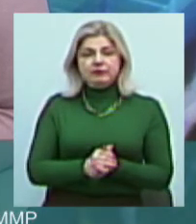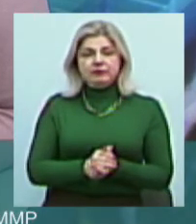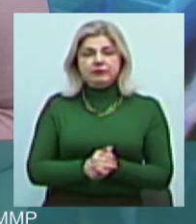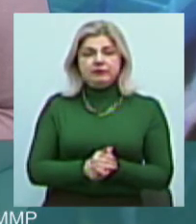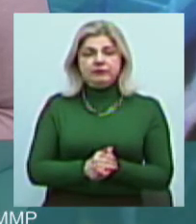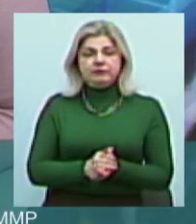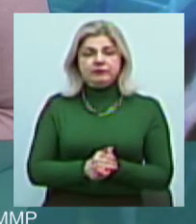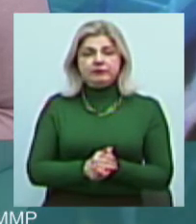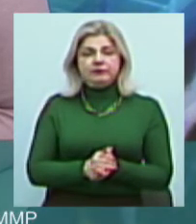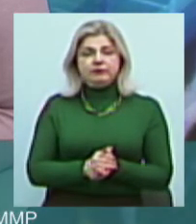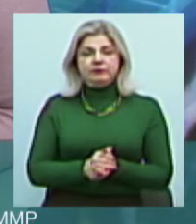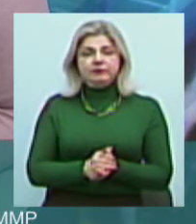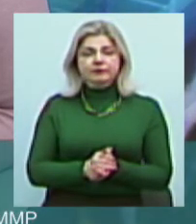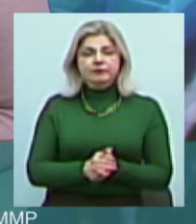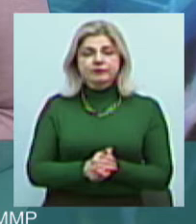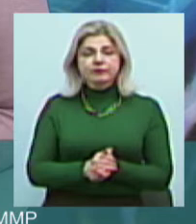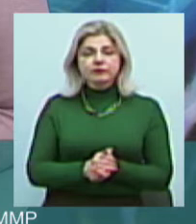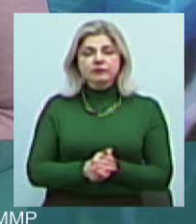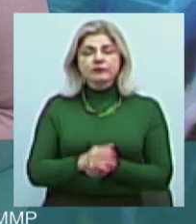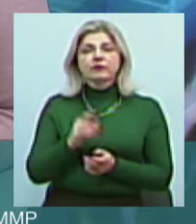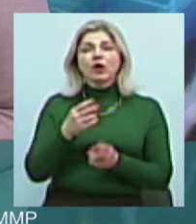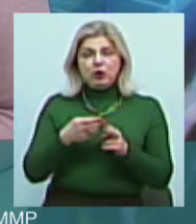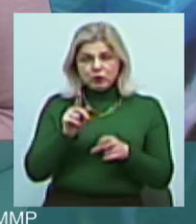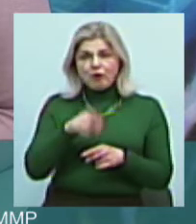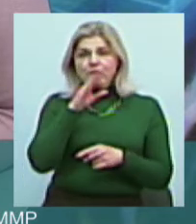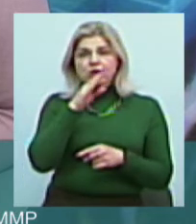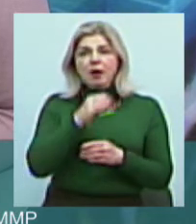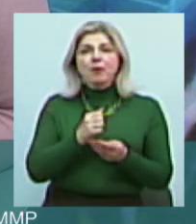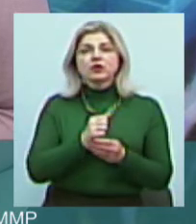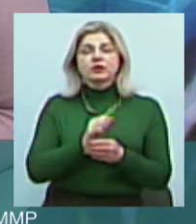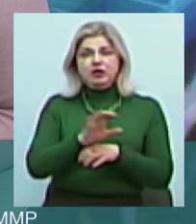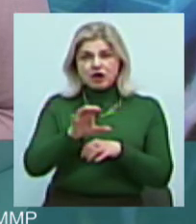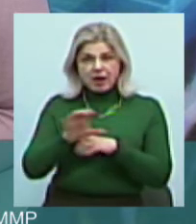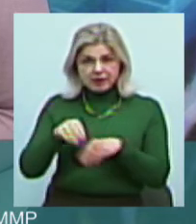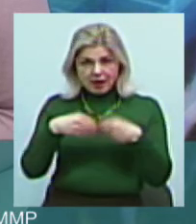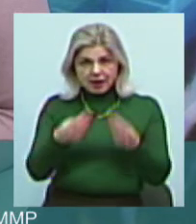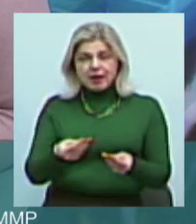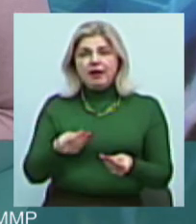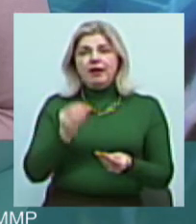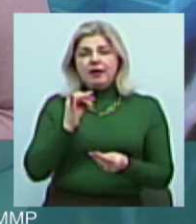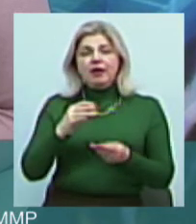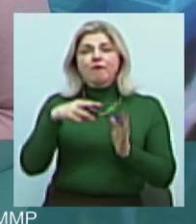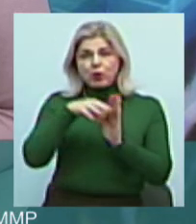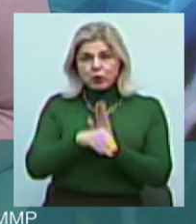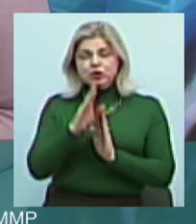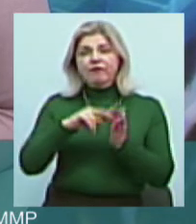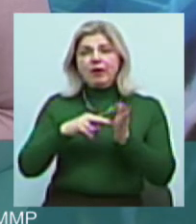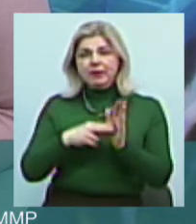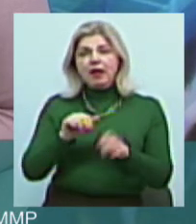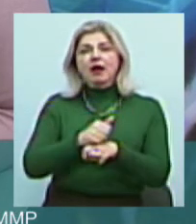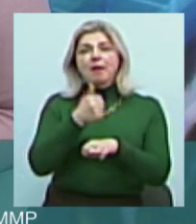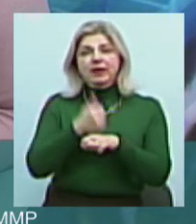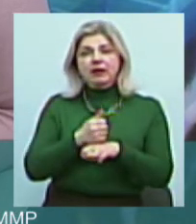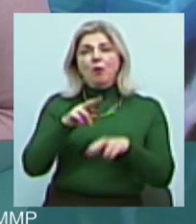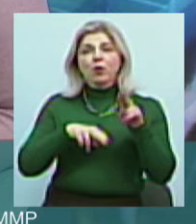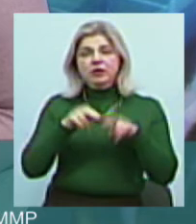зокрема, декілька дюкерів, які сьогодні включено в даний план за пропозицією як управління капітального будівництва,